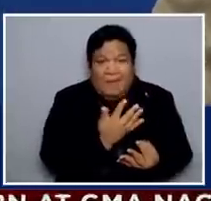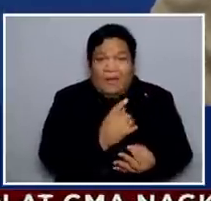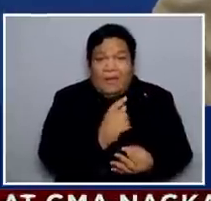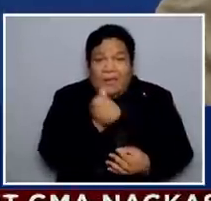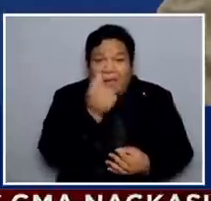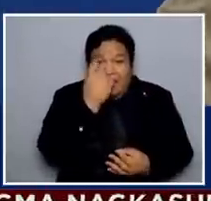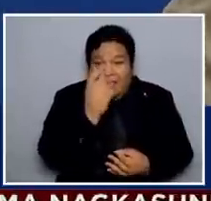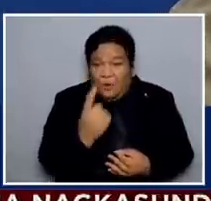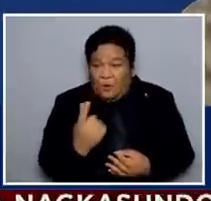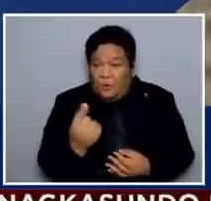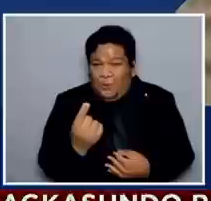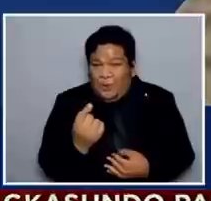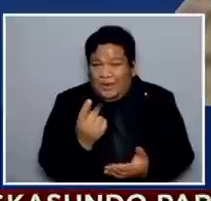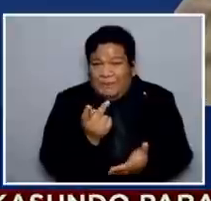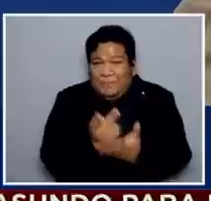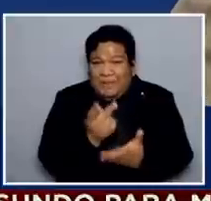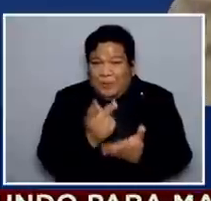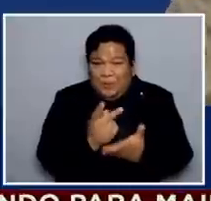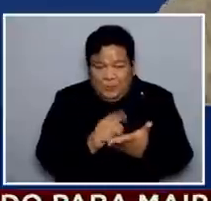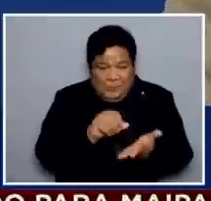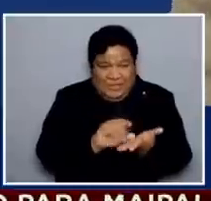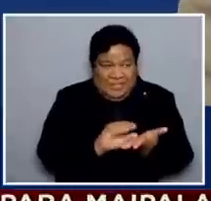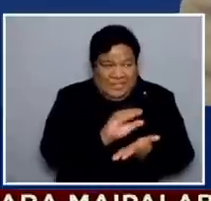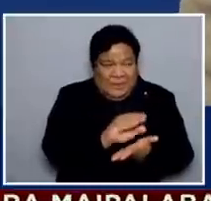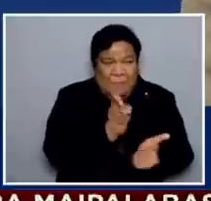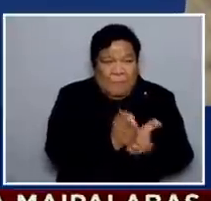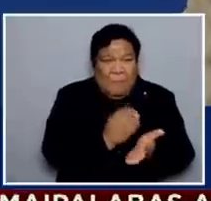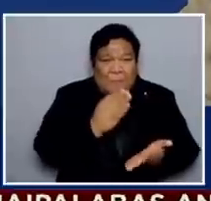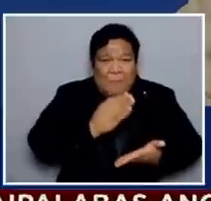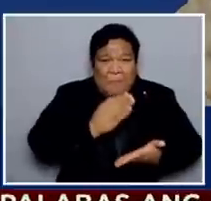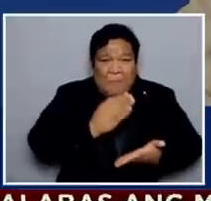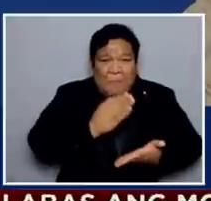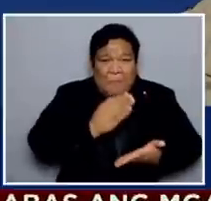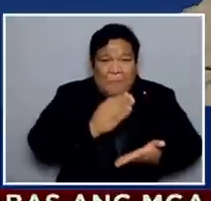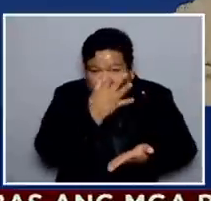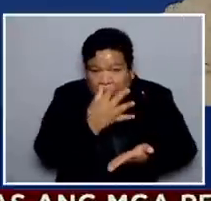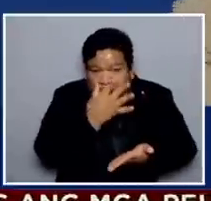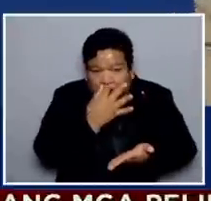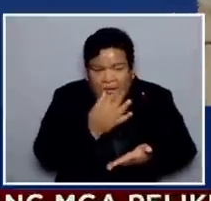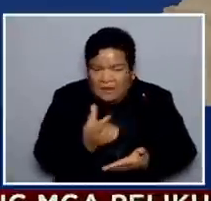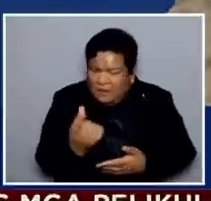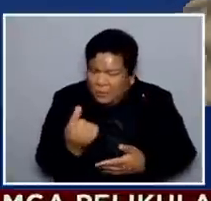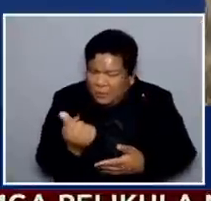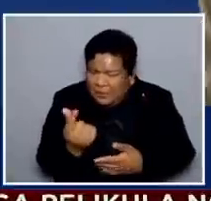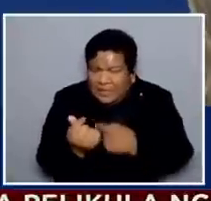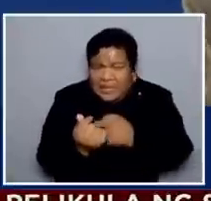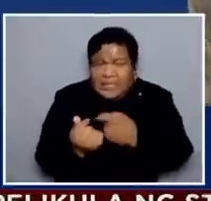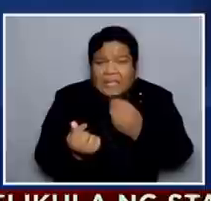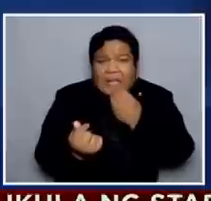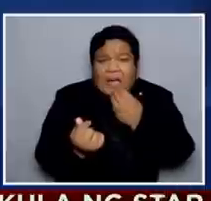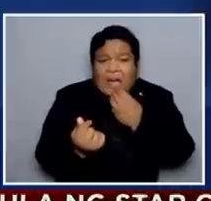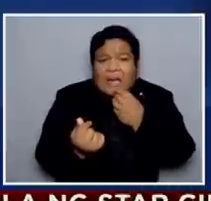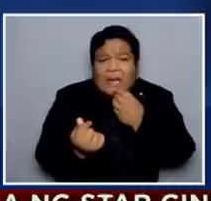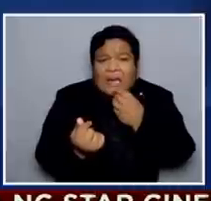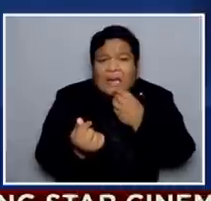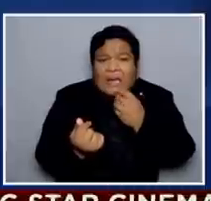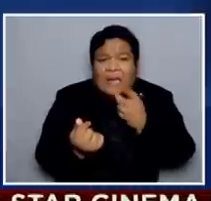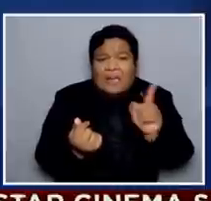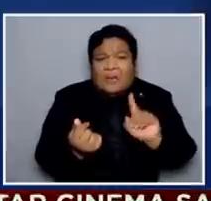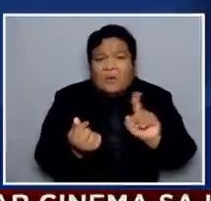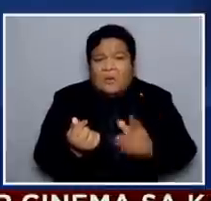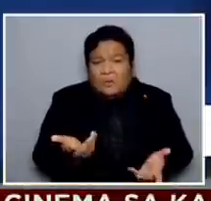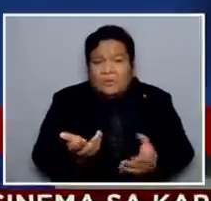sa take-home pay from that minimum wage. Ano ang makakain sa 20 pesos? Niloko ho